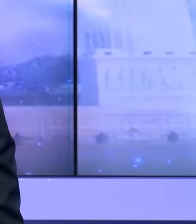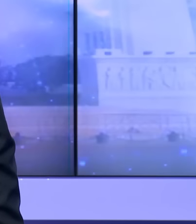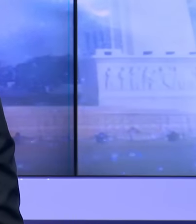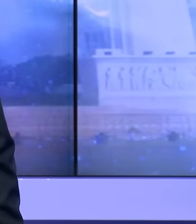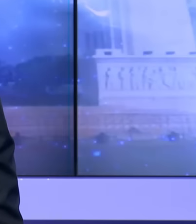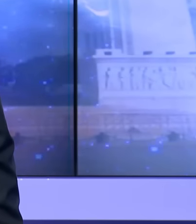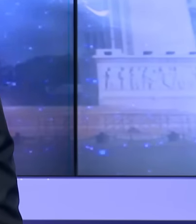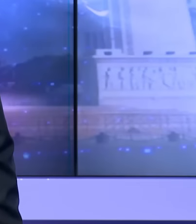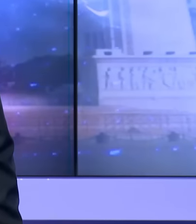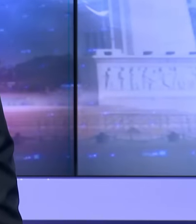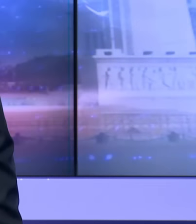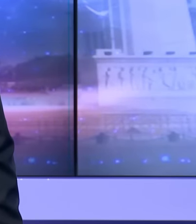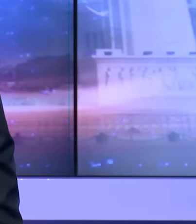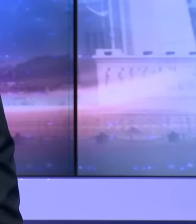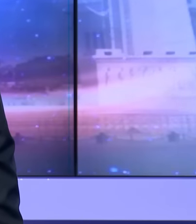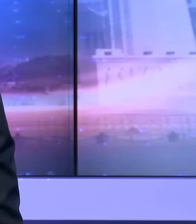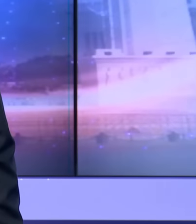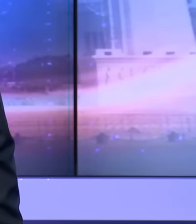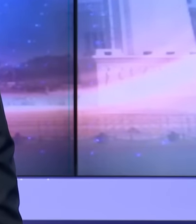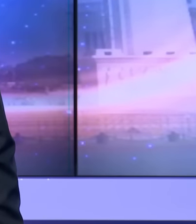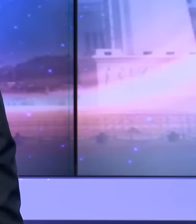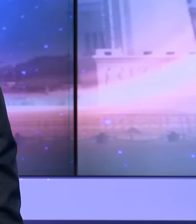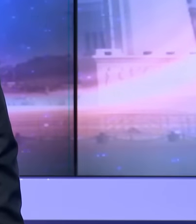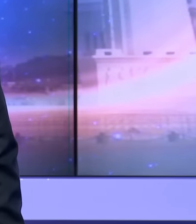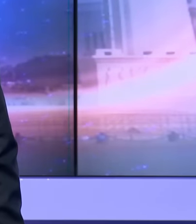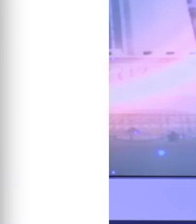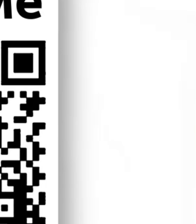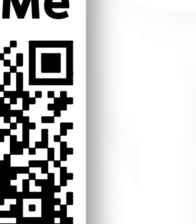มาชิก YouTube มติชนTVเพีงแค่สแร QR Code ได้เลยครับ